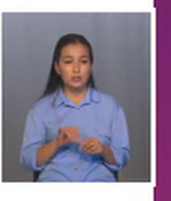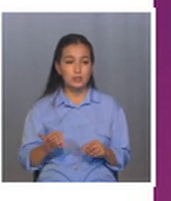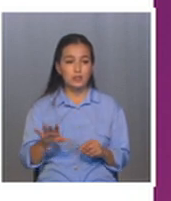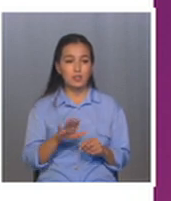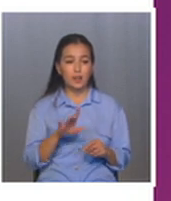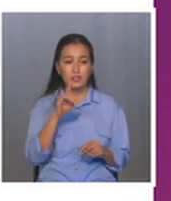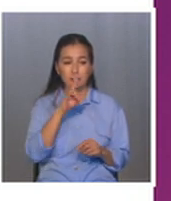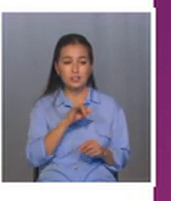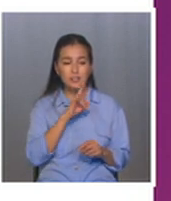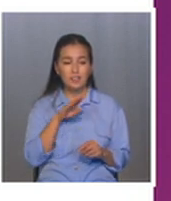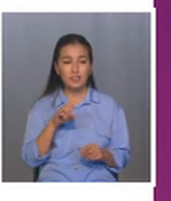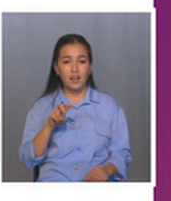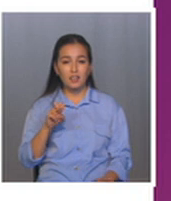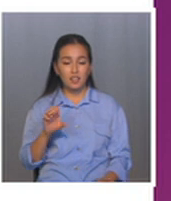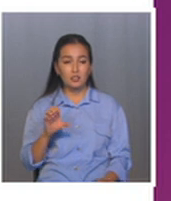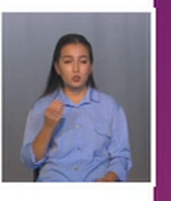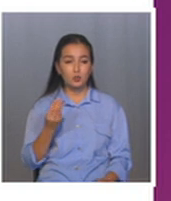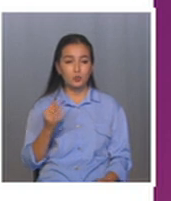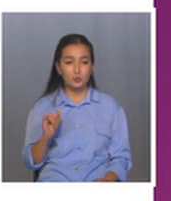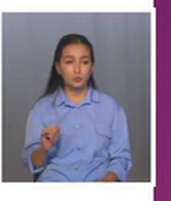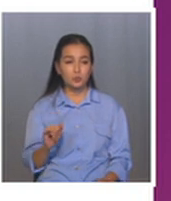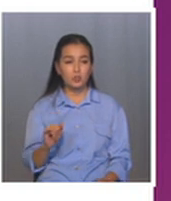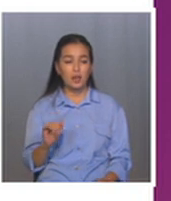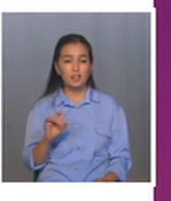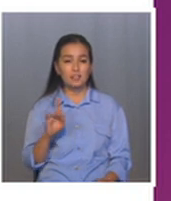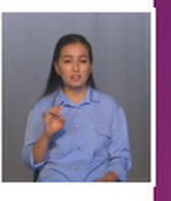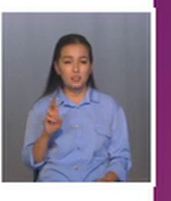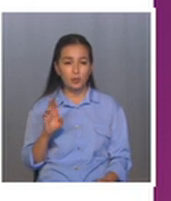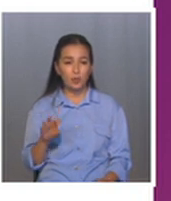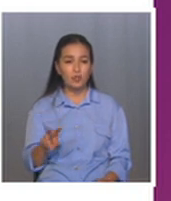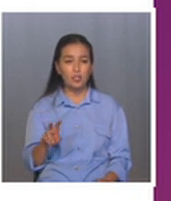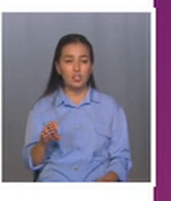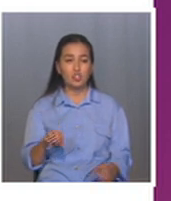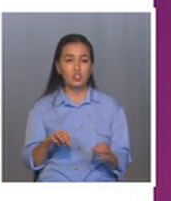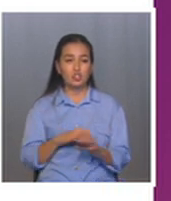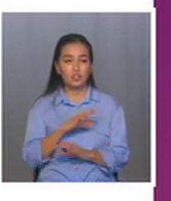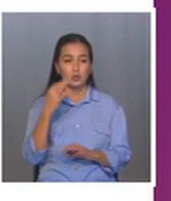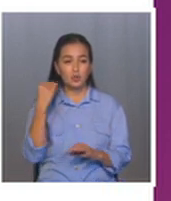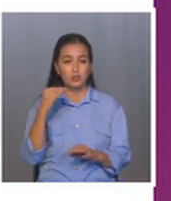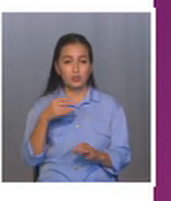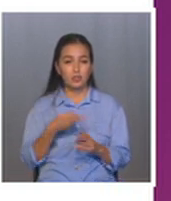Талас, Шу алқабы, Ыстықкөл, Шығыс Түркістан арқылы өткен.